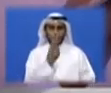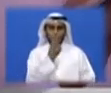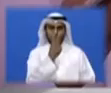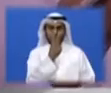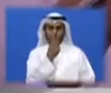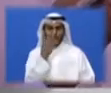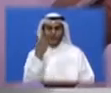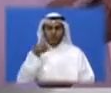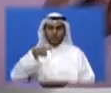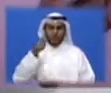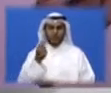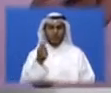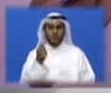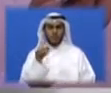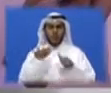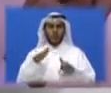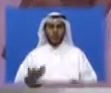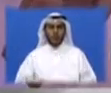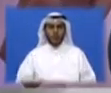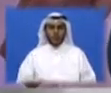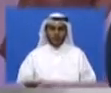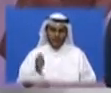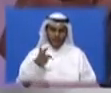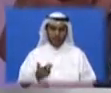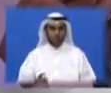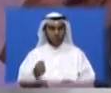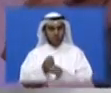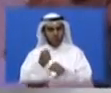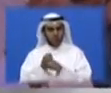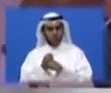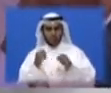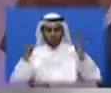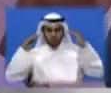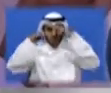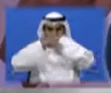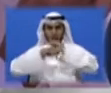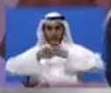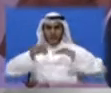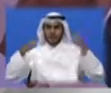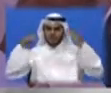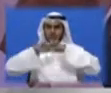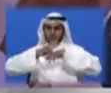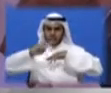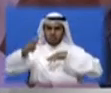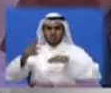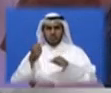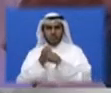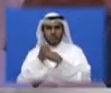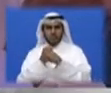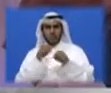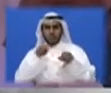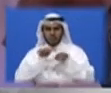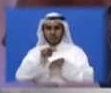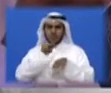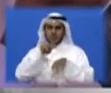مليون. هذول عبارة عن الطرق مثل ما شفتوا، هذه الجسور يعني حارات، في حارات راح